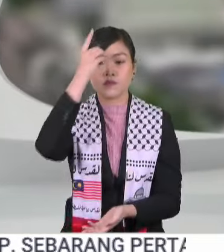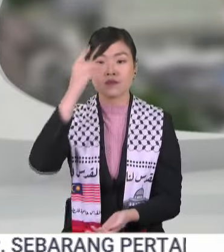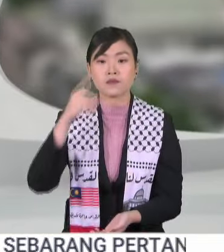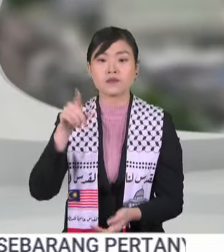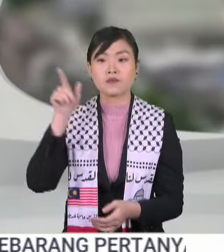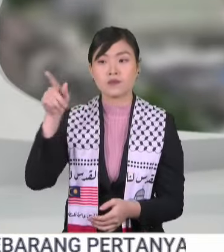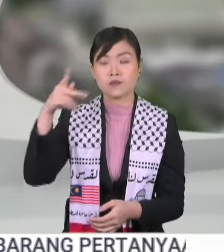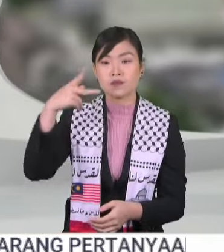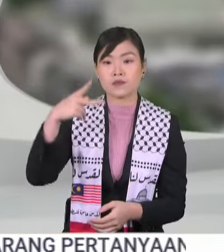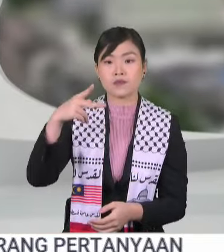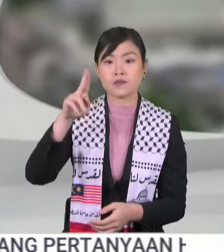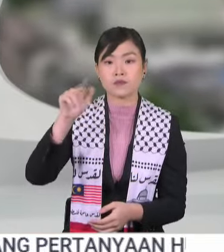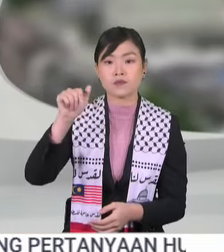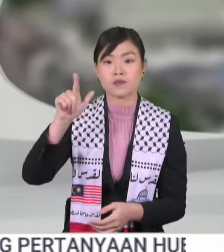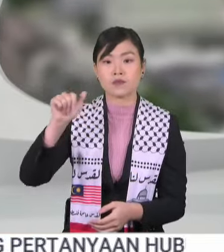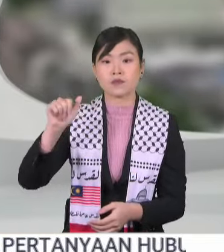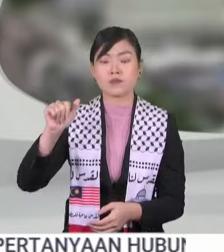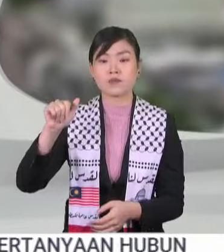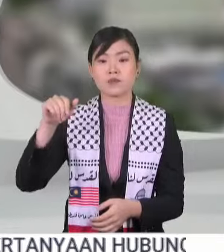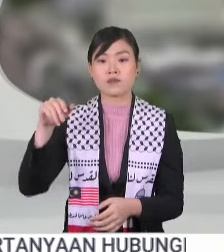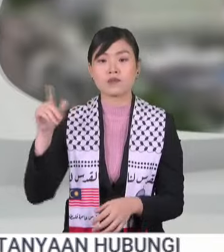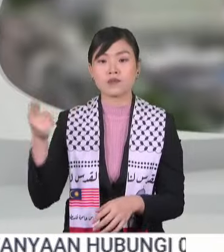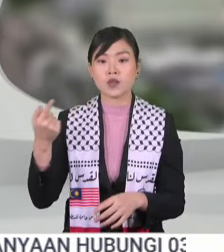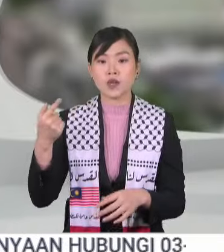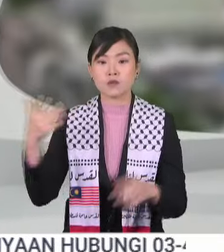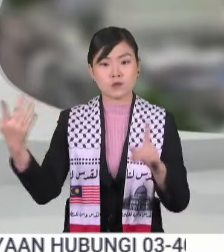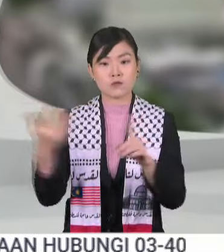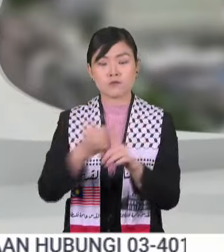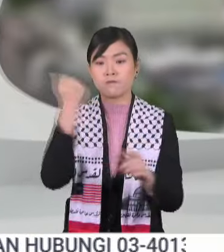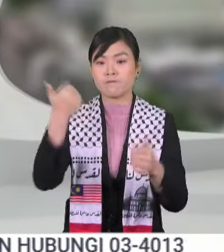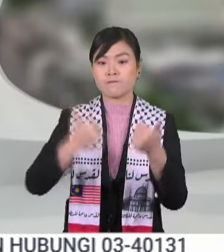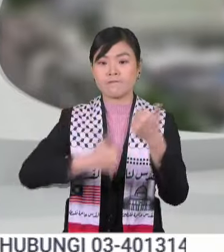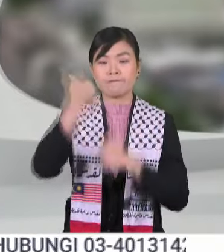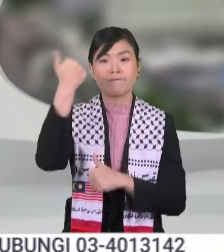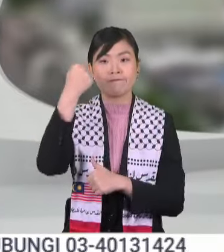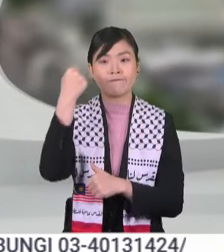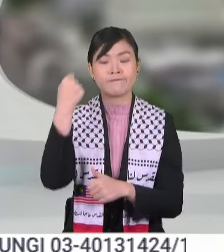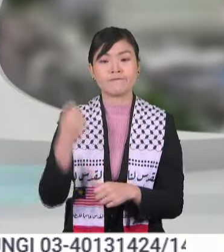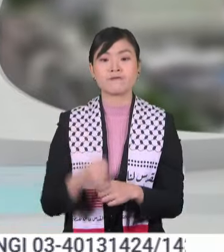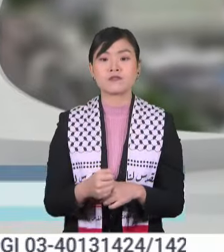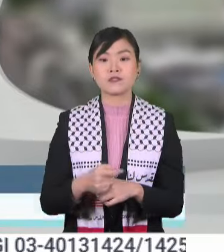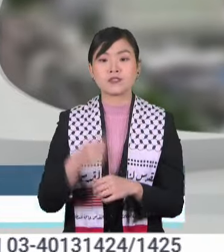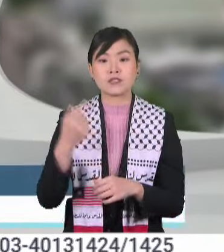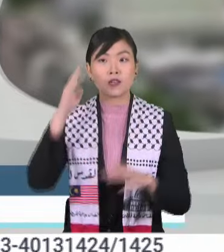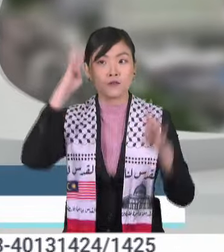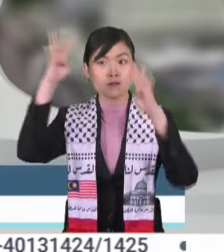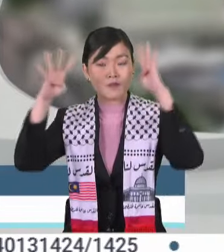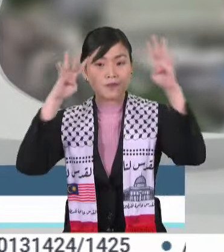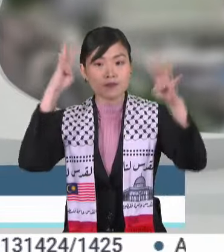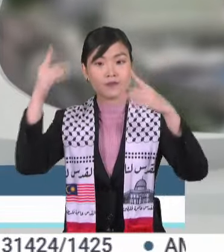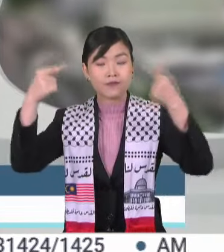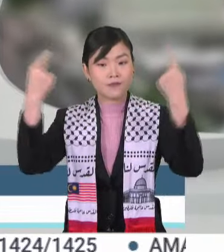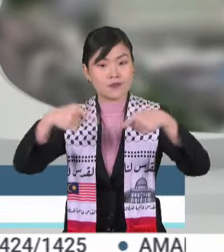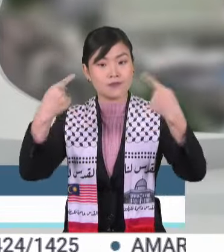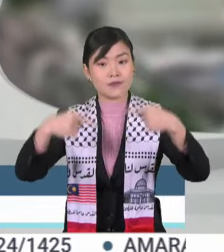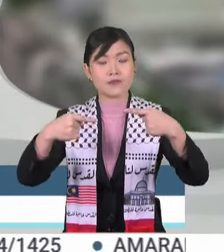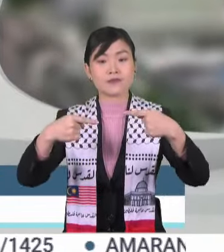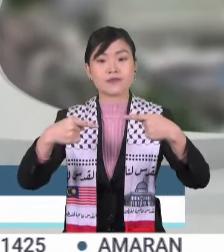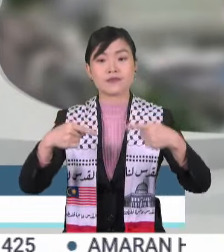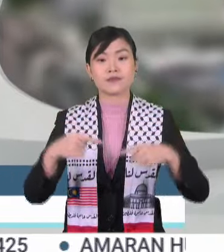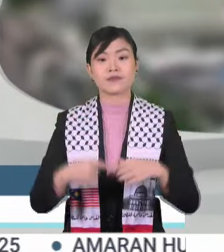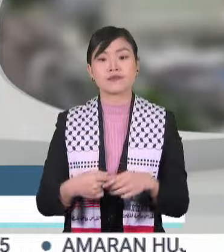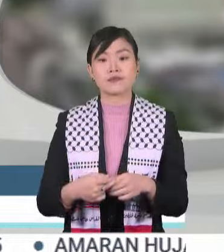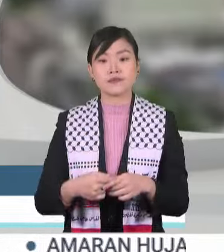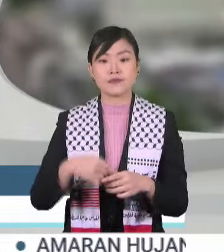Ahmad di Kuala nerang Padang terap muncul juara kategori video e e paling kreatif Sekolah Menengah pada pertandingan